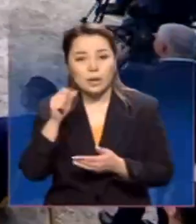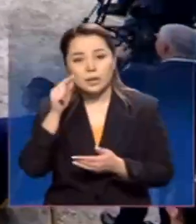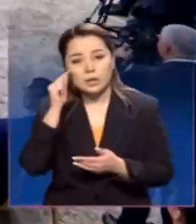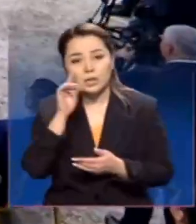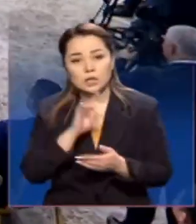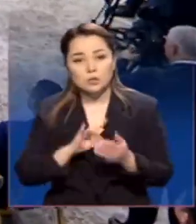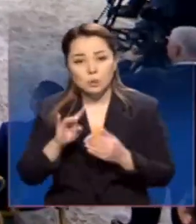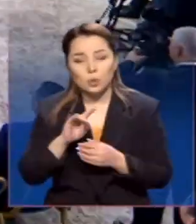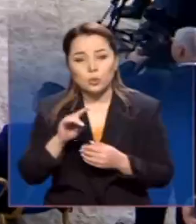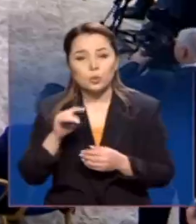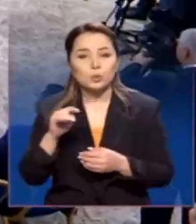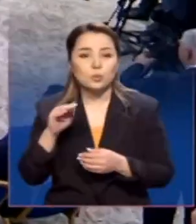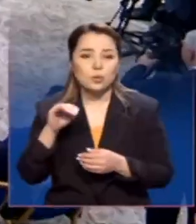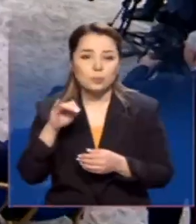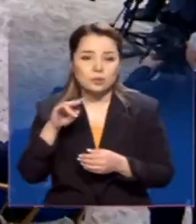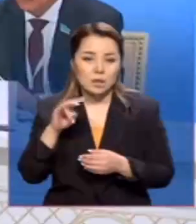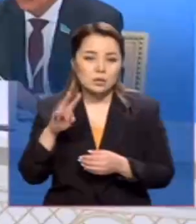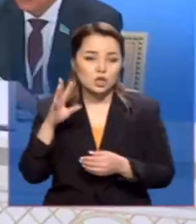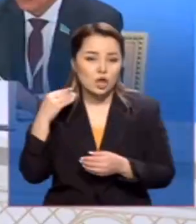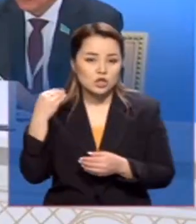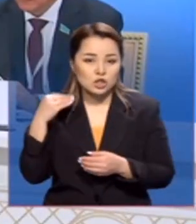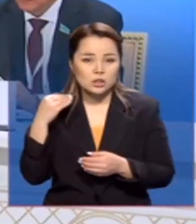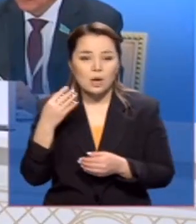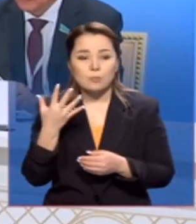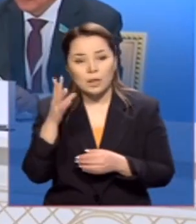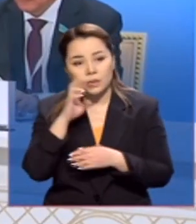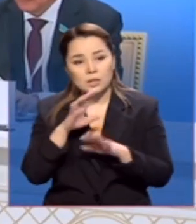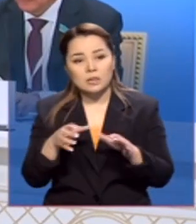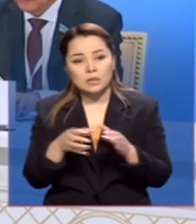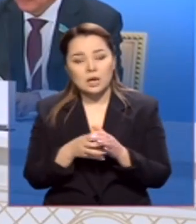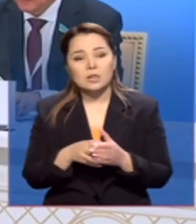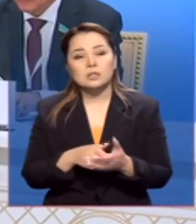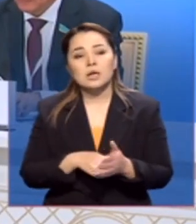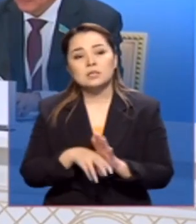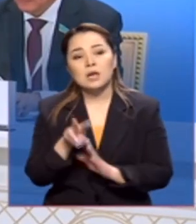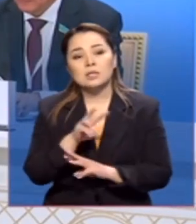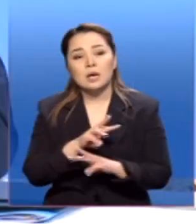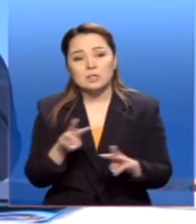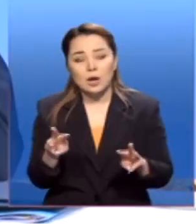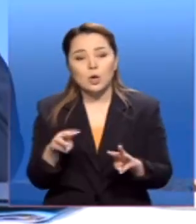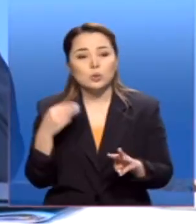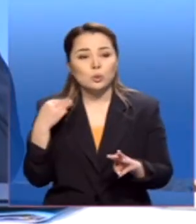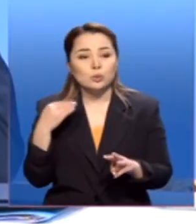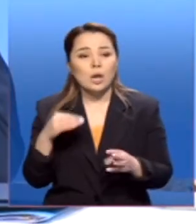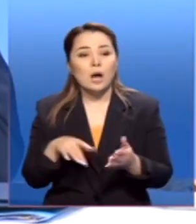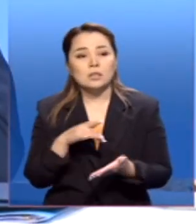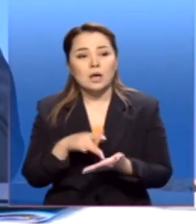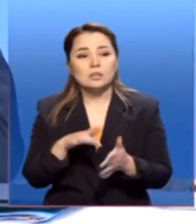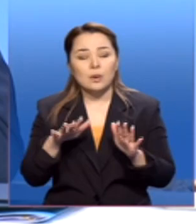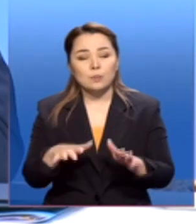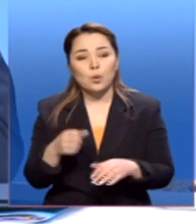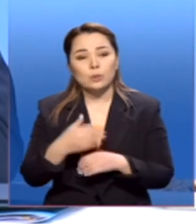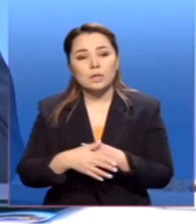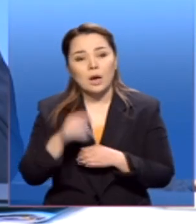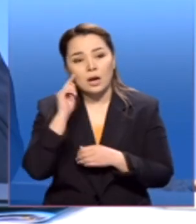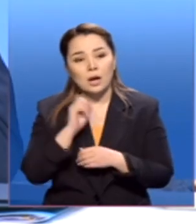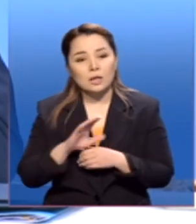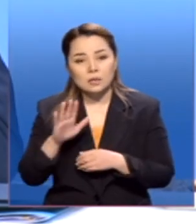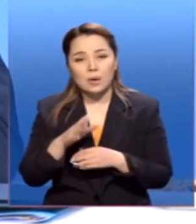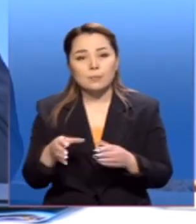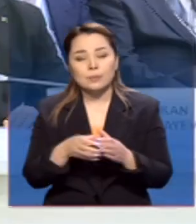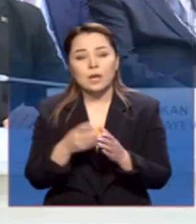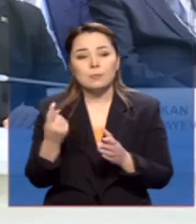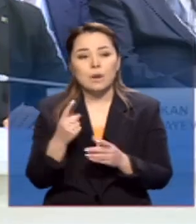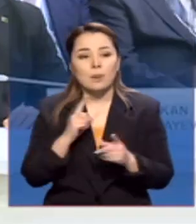Қырғыз Республикасы, Түркменстан, Тәжікстан сынды 5 мемлекеттің сенаторлары Түркістан қаласында Орталық Азия мемлекеттерінің